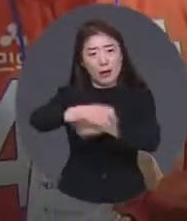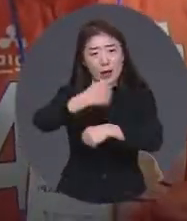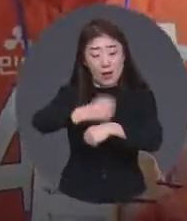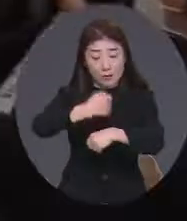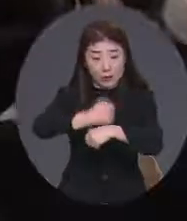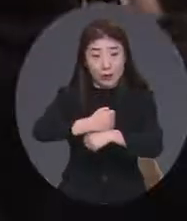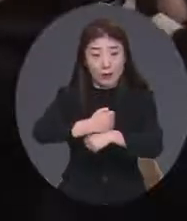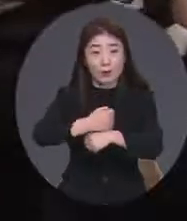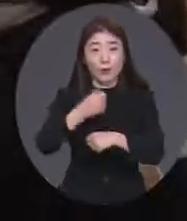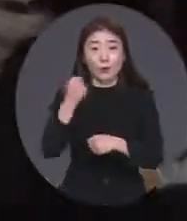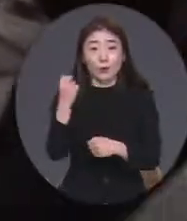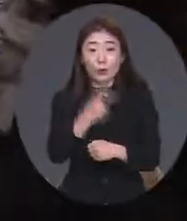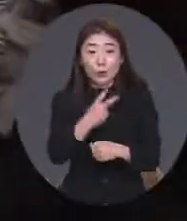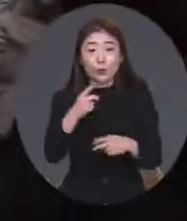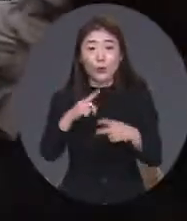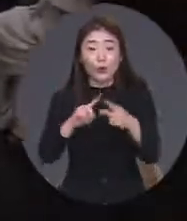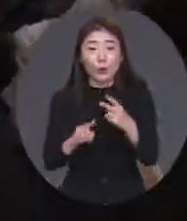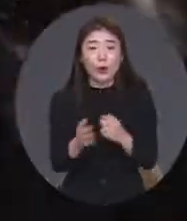정신건강국가책임제와